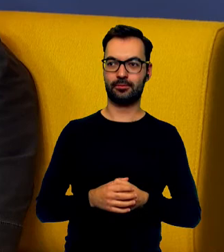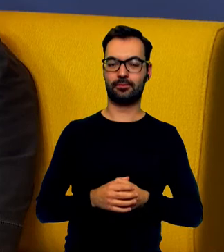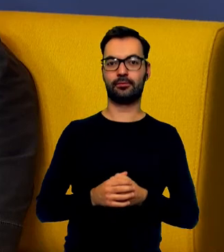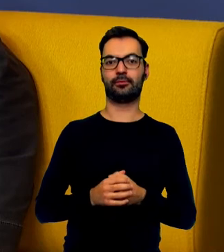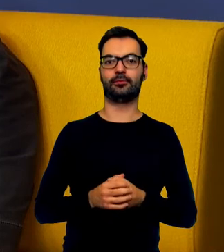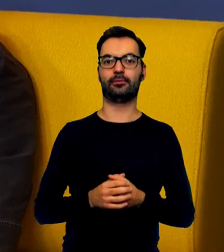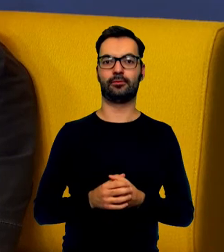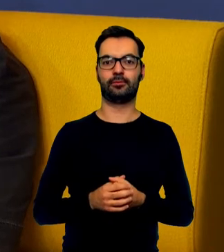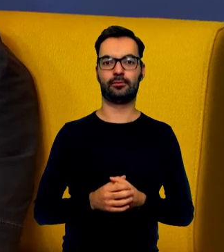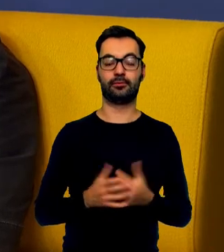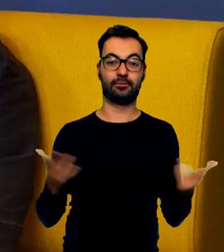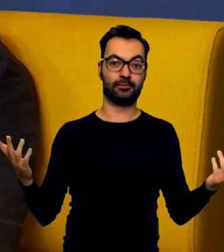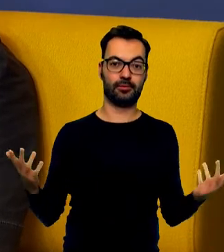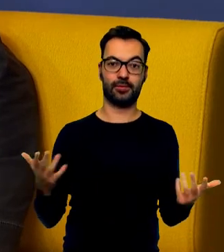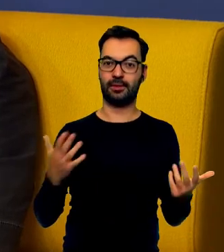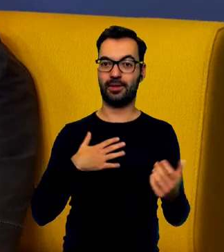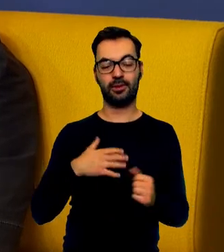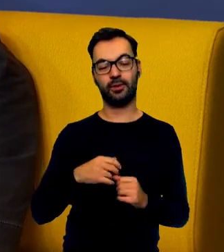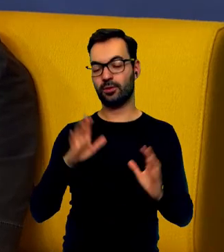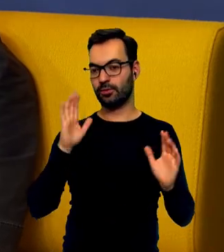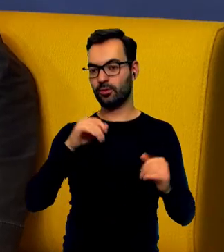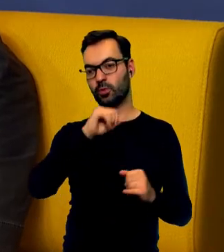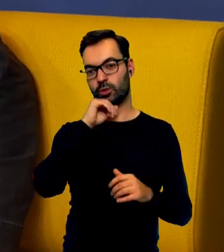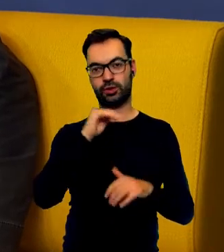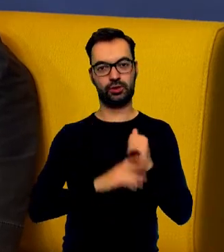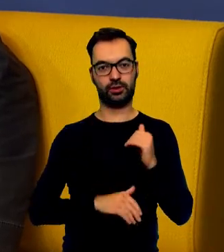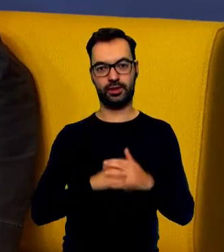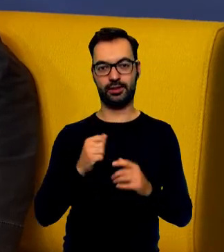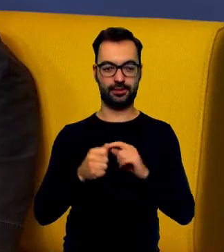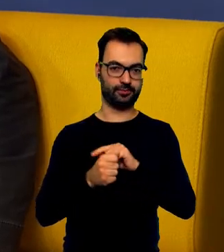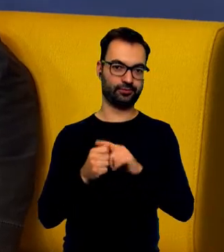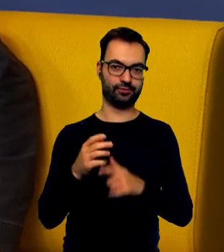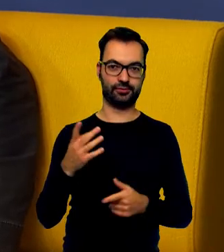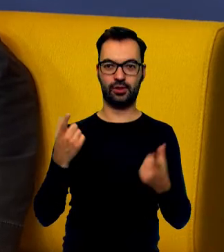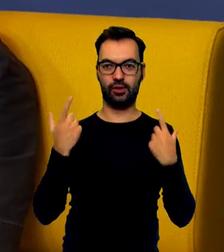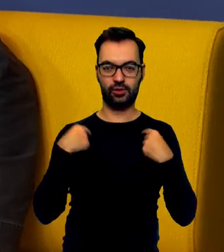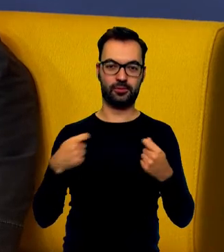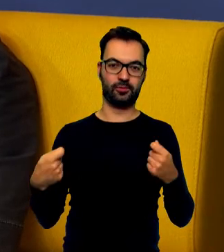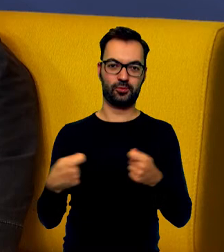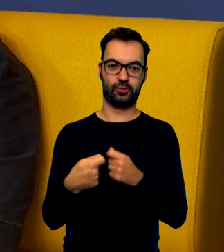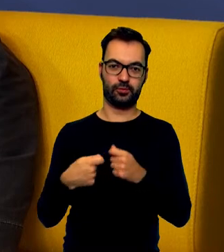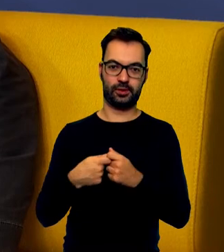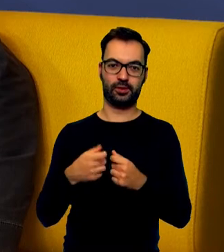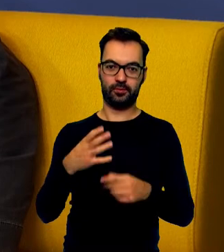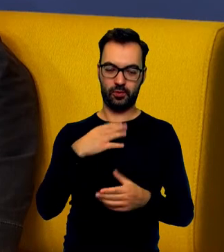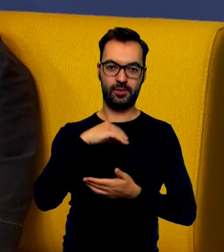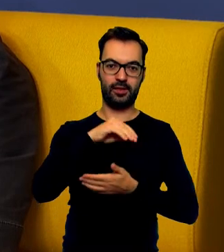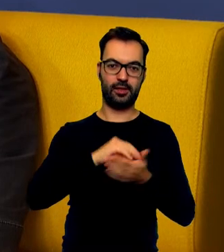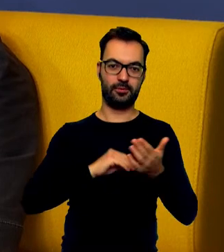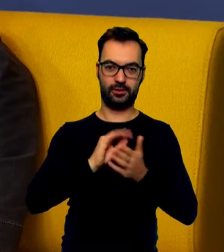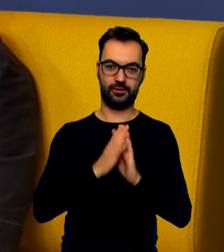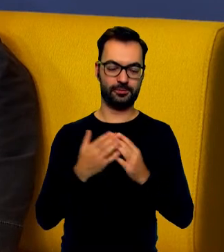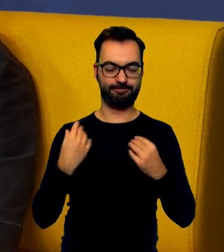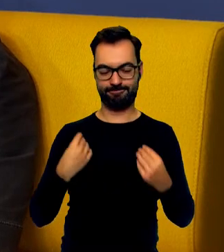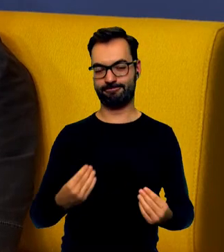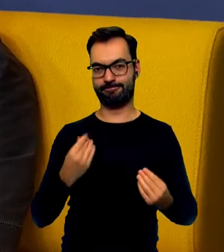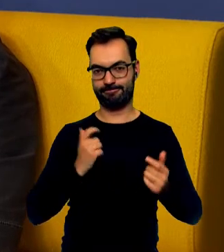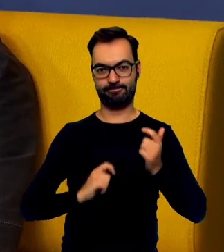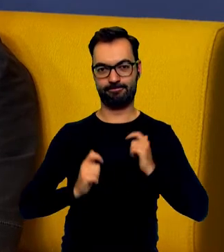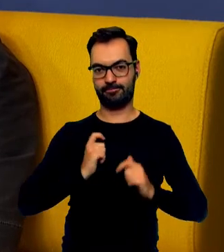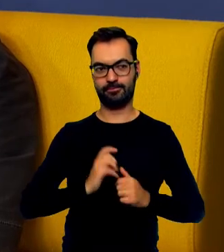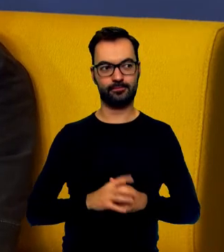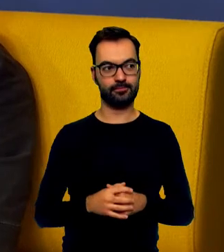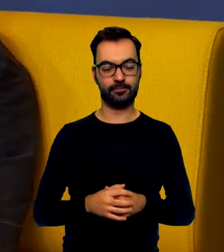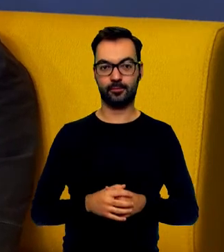bardzo ważne. Więc no, mam ogromne szczęście, że z takimi wspaniałymi osobami mogłem tę książkę